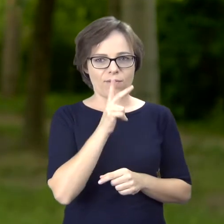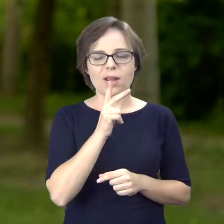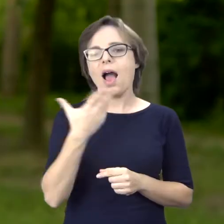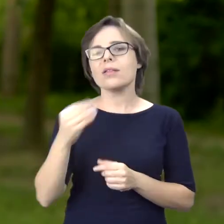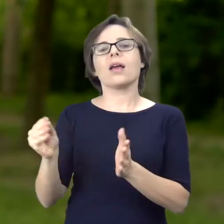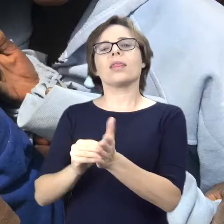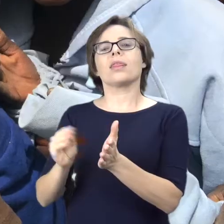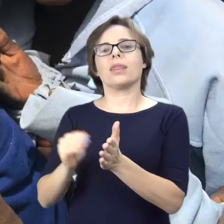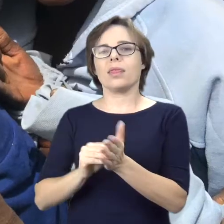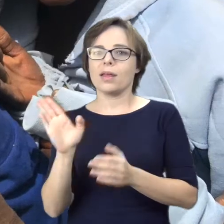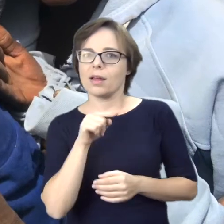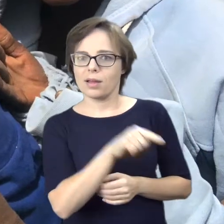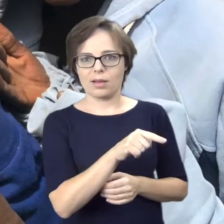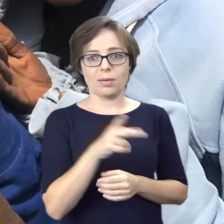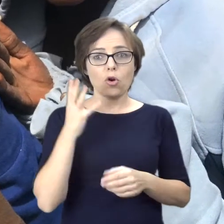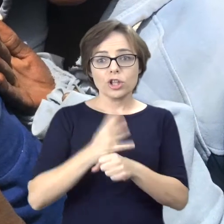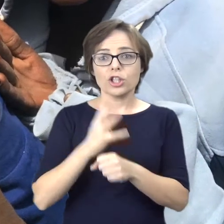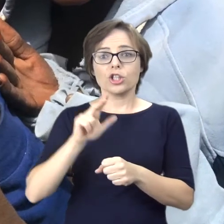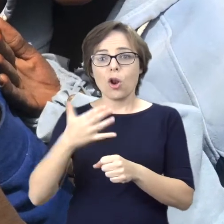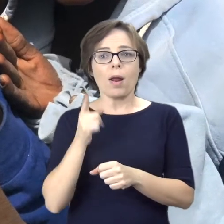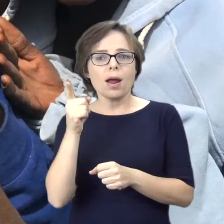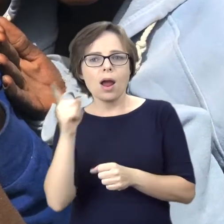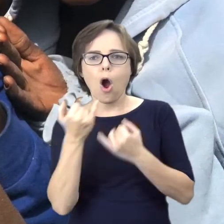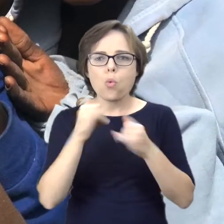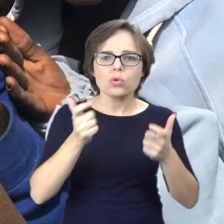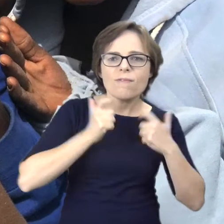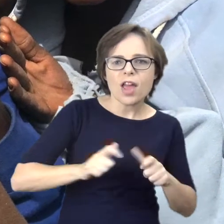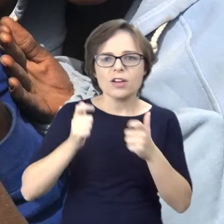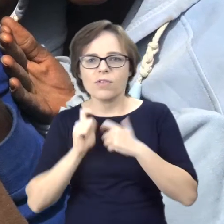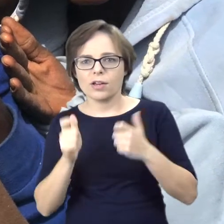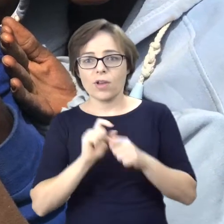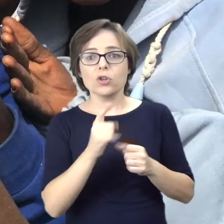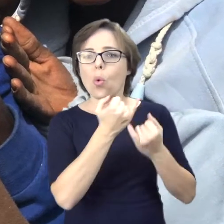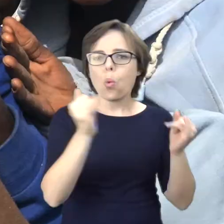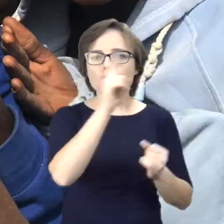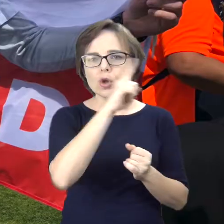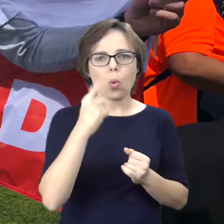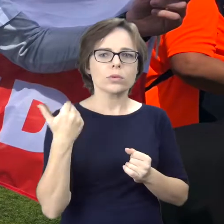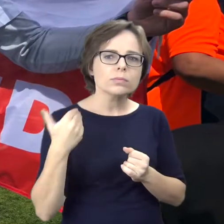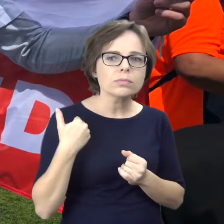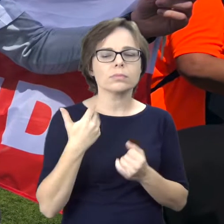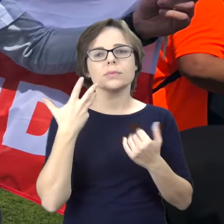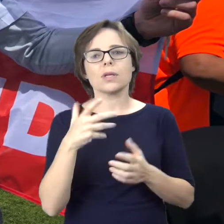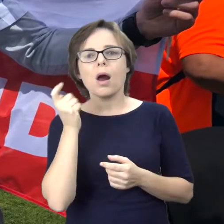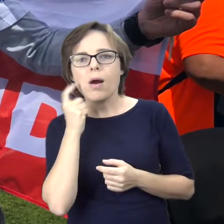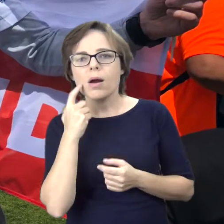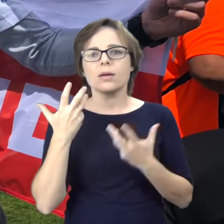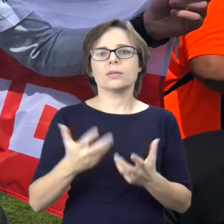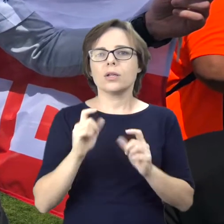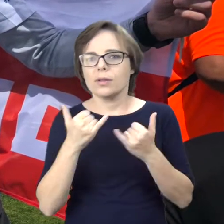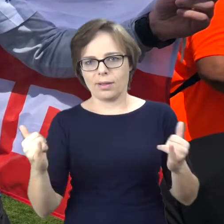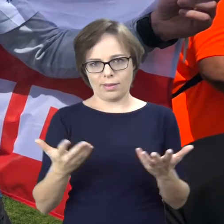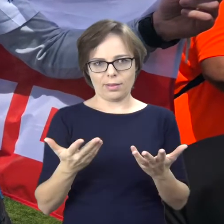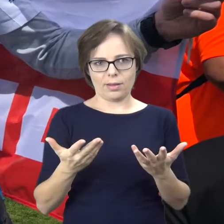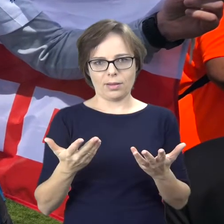szlakiem, czyli wiesz, masz 40 km biegania po wioskach i przybiegają do ciebie najprawdziwsi ludzie, chcą od ciebie jakiegoś żela, chcą jakiegoś cukierka, pokazują, że